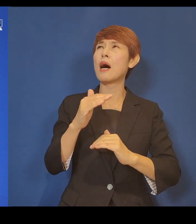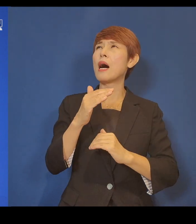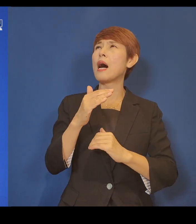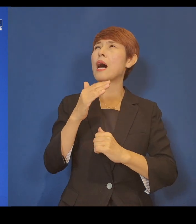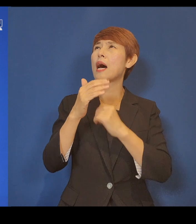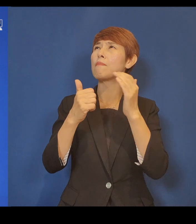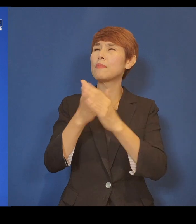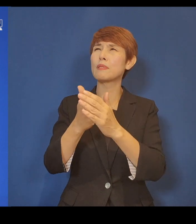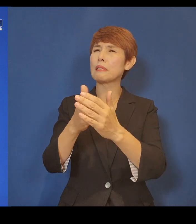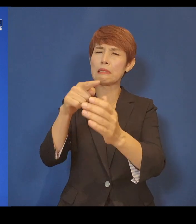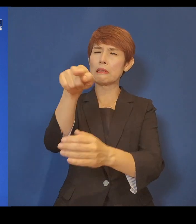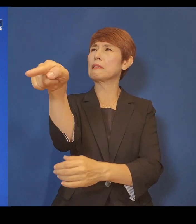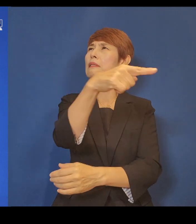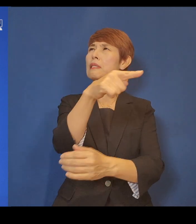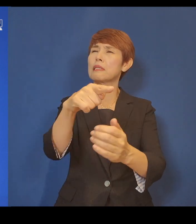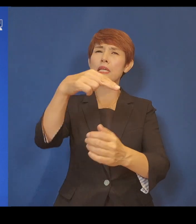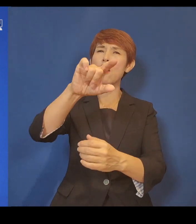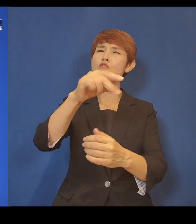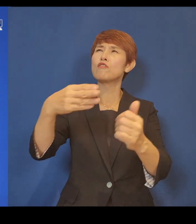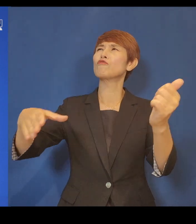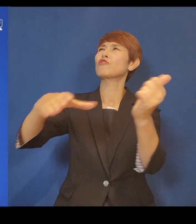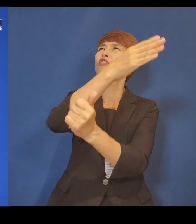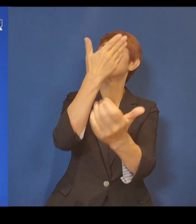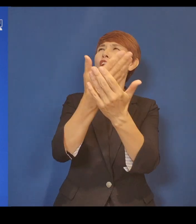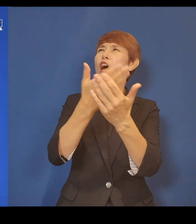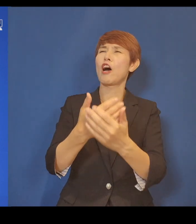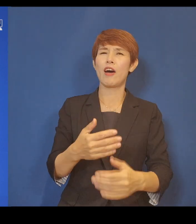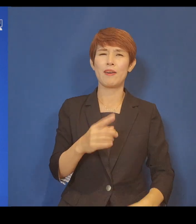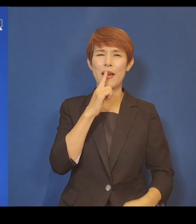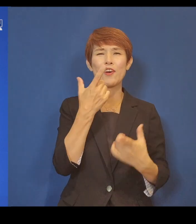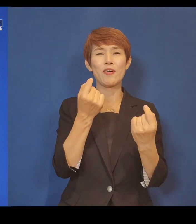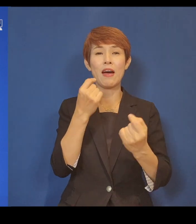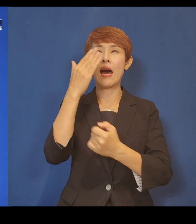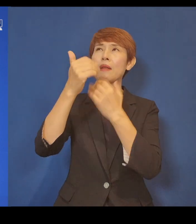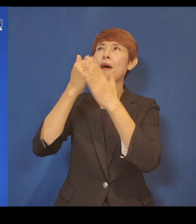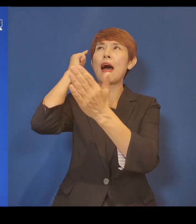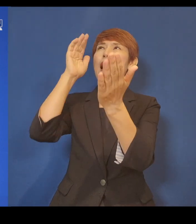죽이는 건 내 몫이 아니고 하나님 몫이니 하나님이 알아서 하세요.